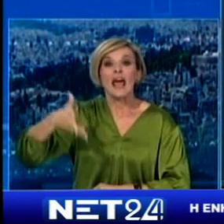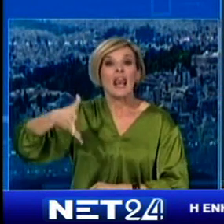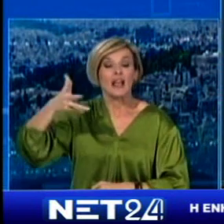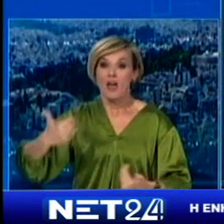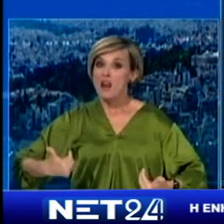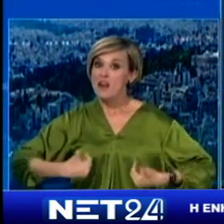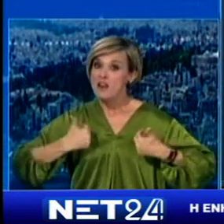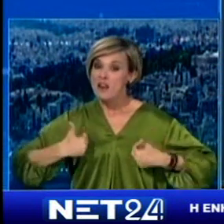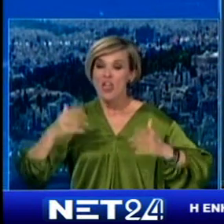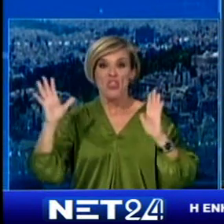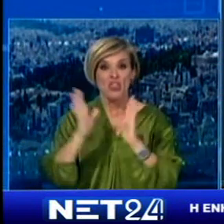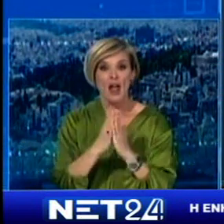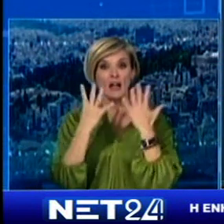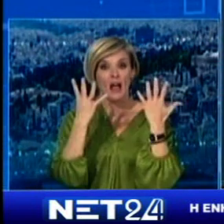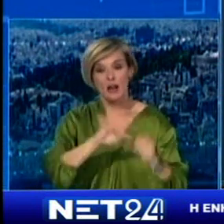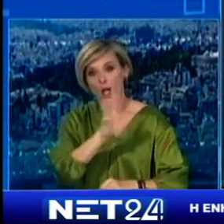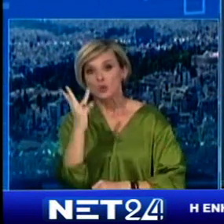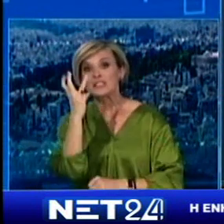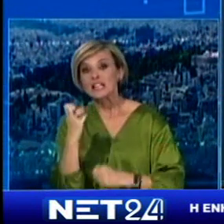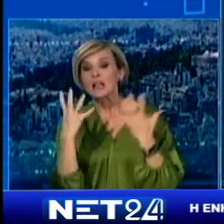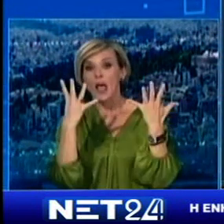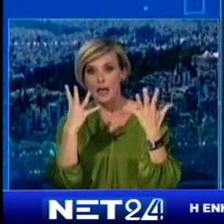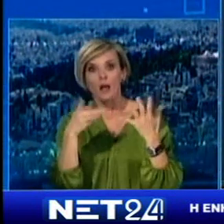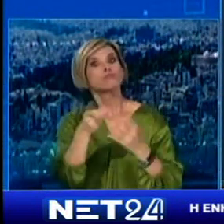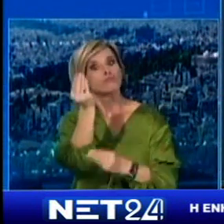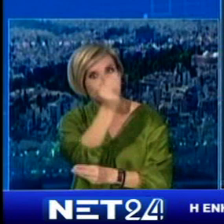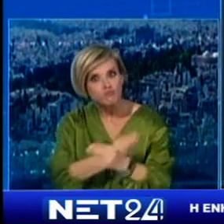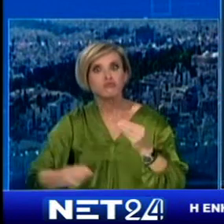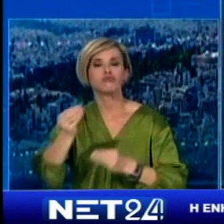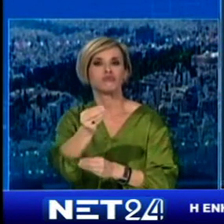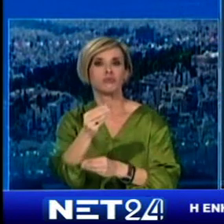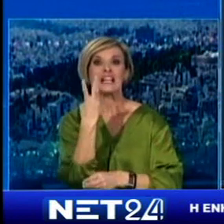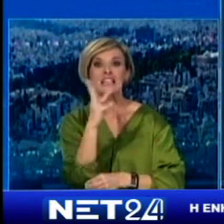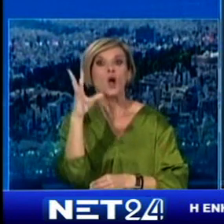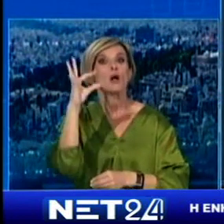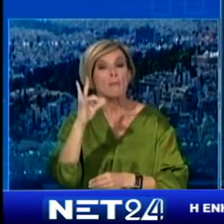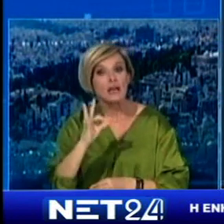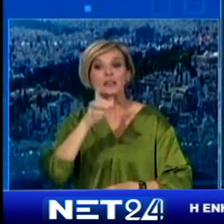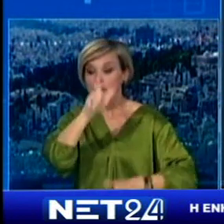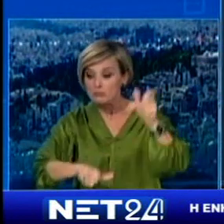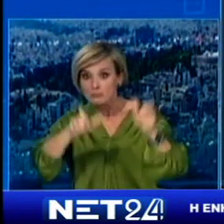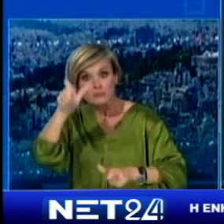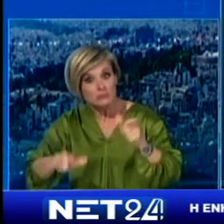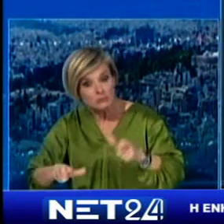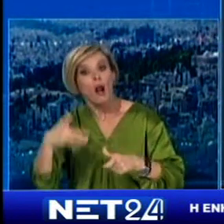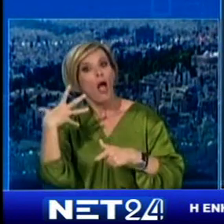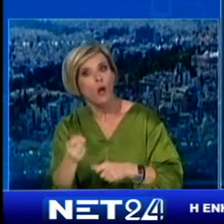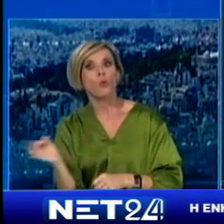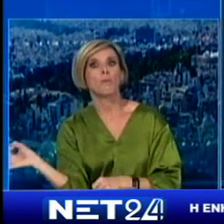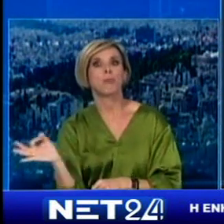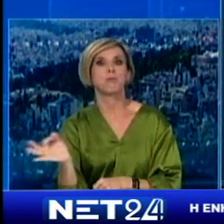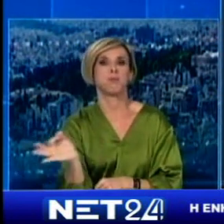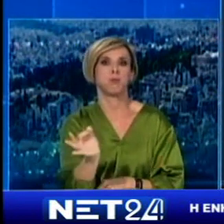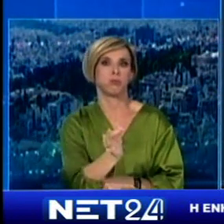νέοι 19 με 39 έχουν την μεγαλύτερη επίπτωση, ξεπερνώντας τις 350 διαγνώσεις ανά εκατομμύριο αντίστοιχου πληθυσμού,